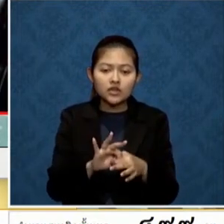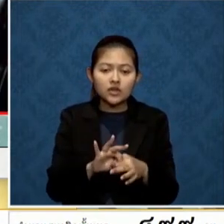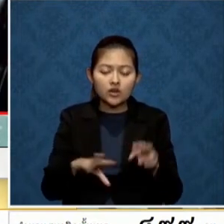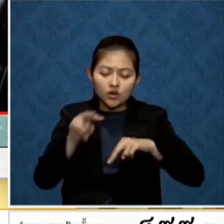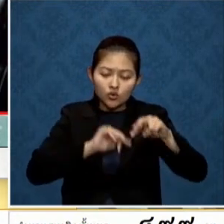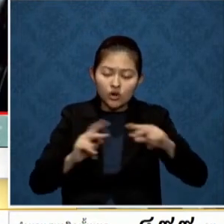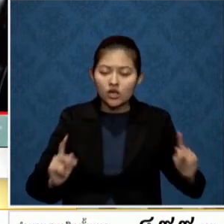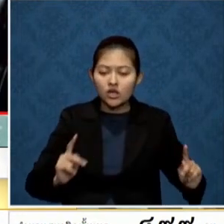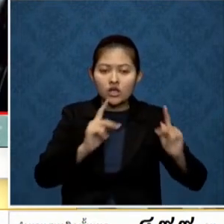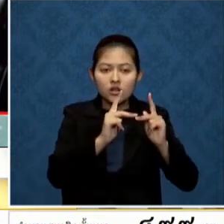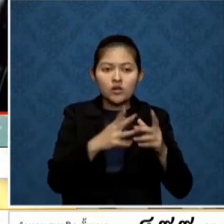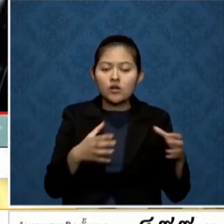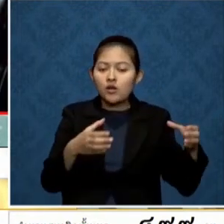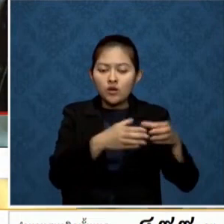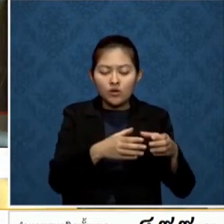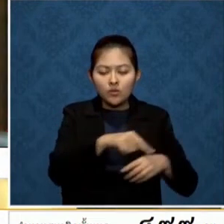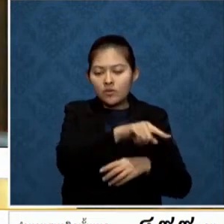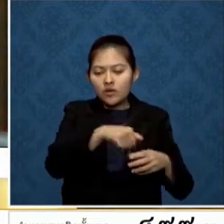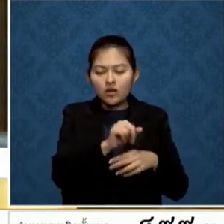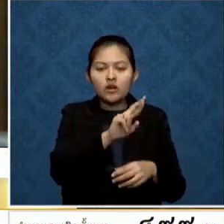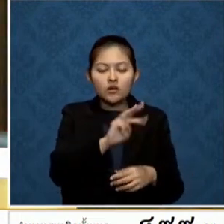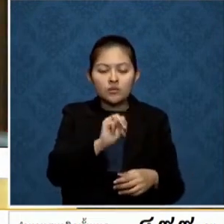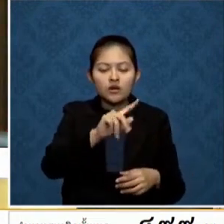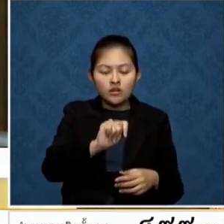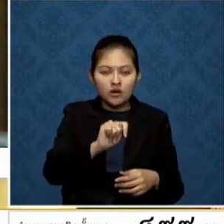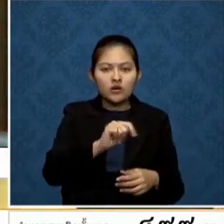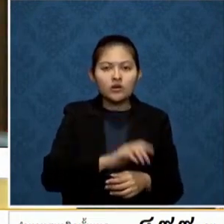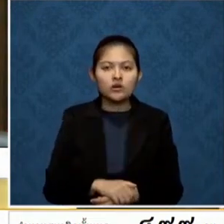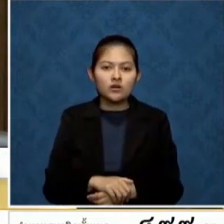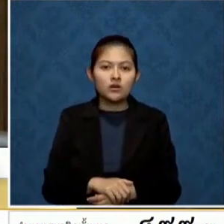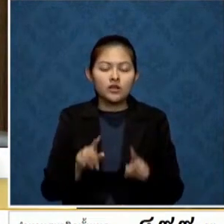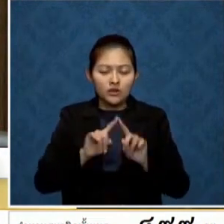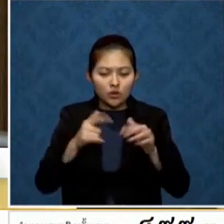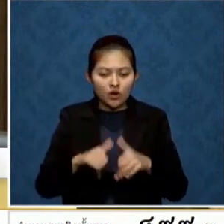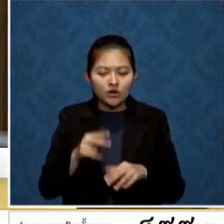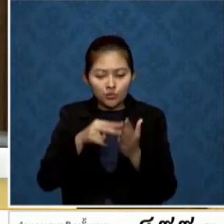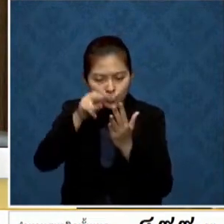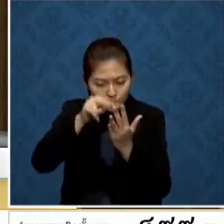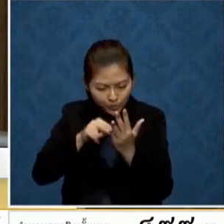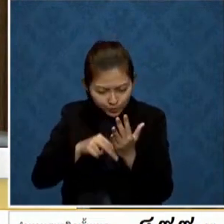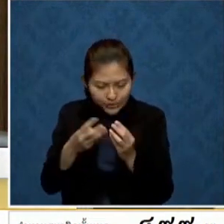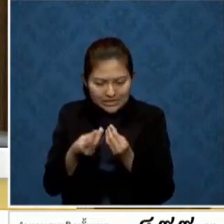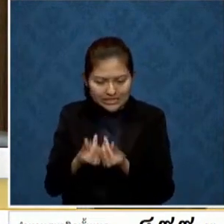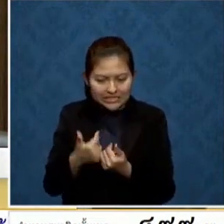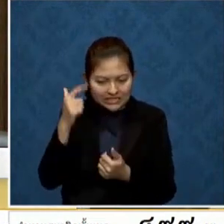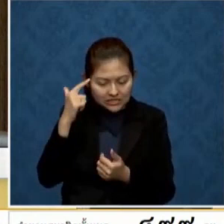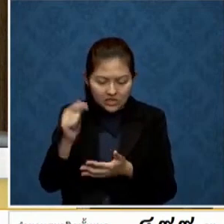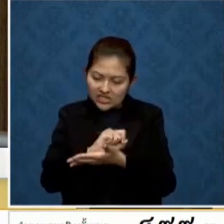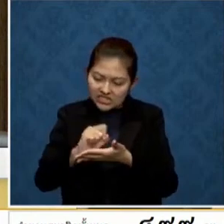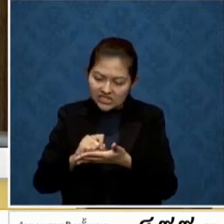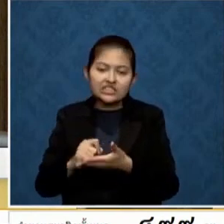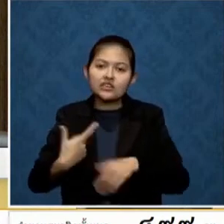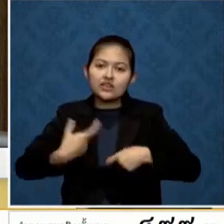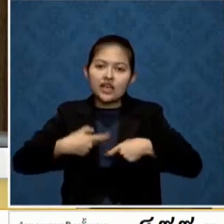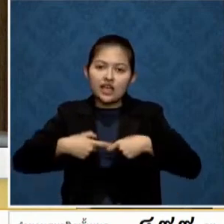กระทรวงใดเนี่ยมาจากพรรคเดียวกันกับรัฐมนตรีว่าการกระทรวงนั้นนะครับแต่พอไปดูในรายละเอียดแล้วเนี่ยก็เกรงว่าว่ามันอาจจะเขียนค่อนข้าง